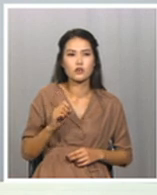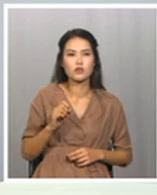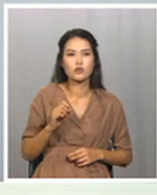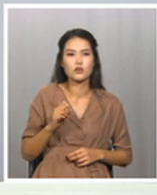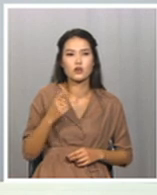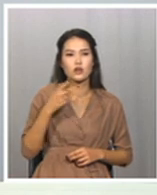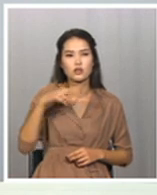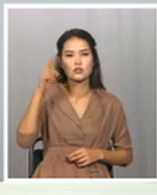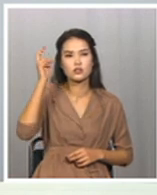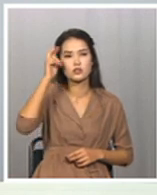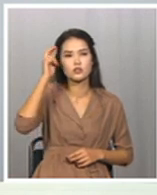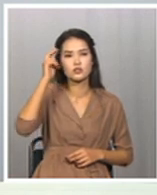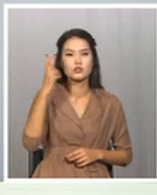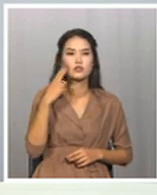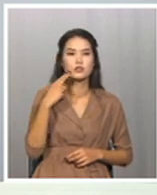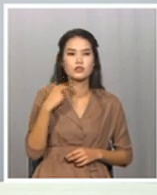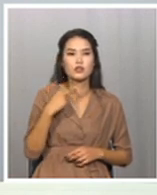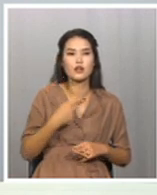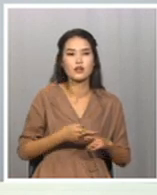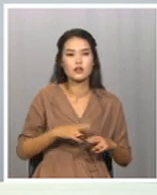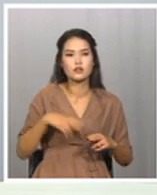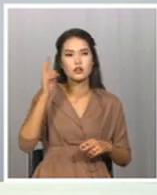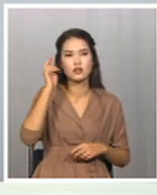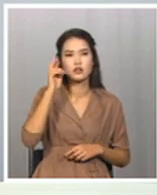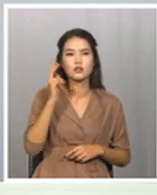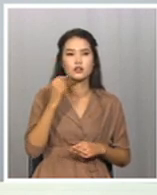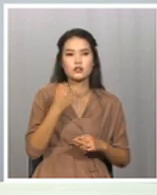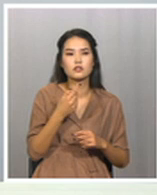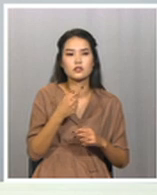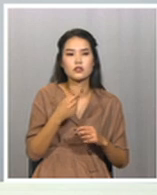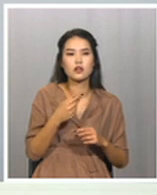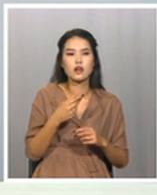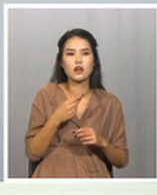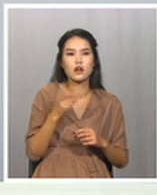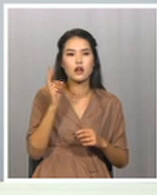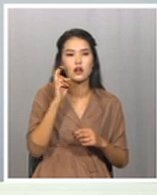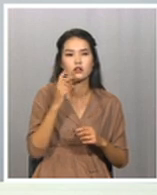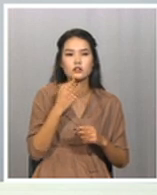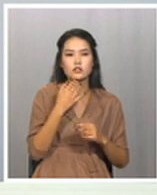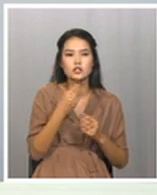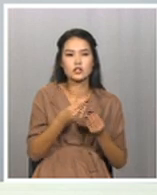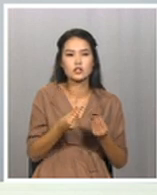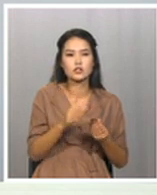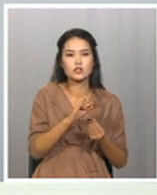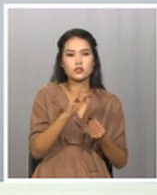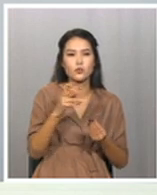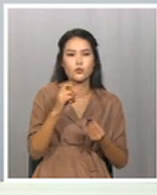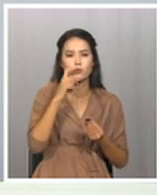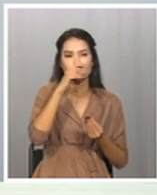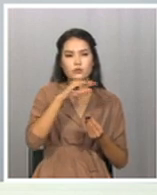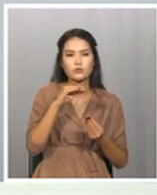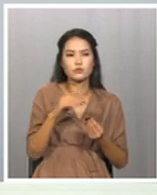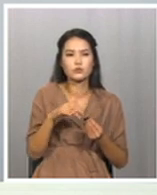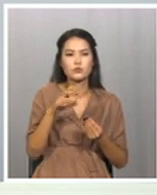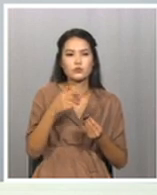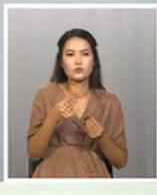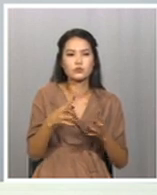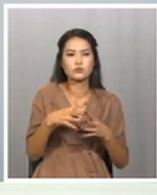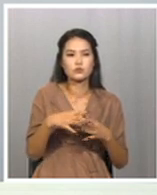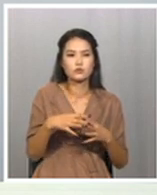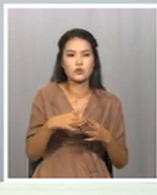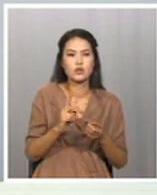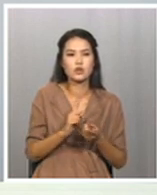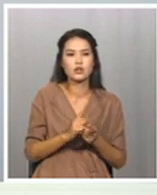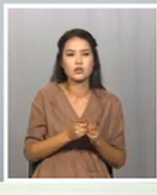Ол қара түсті. Оның үстіне біз күкірт қышқылының сұйылтылған ерітіндісін қосып, оны қыздырғыш құралда қыздырдық. Реакцияның